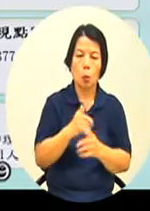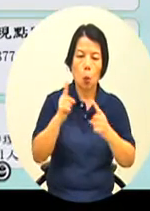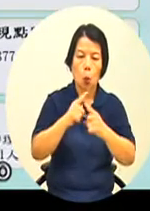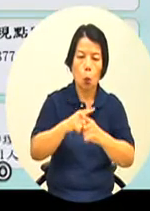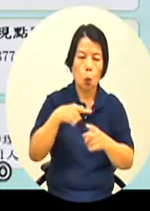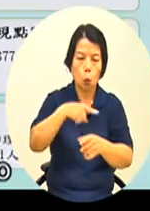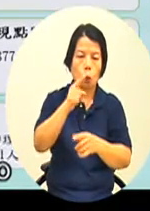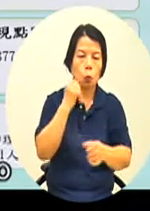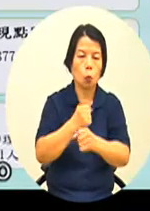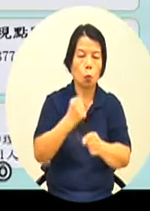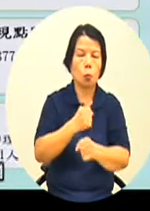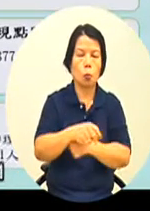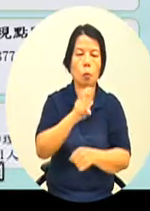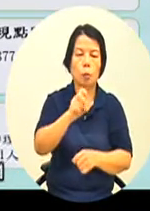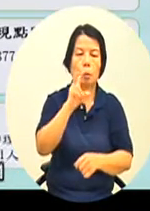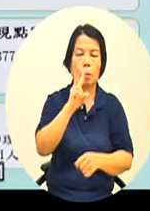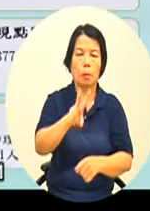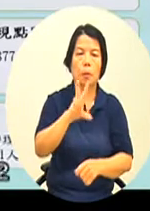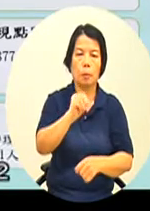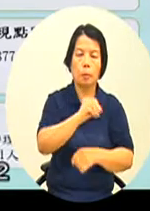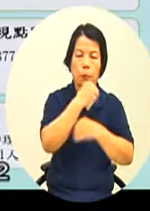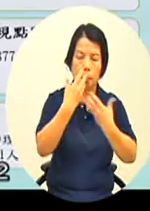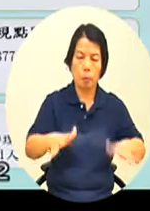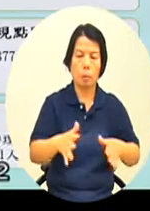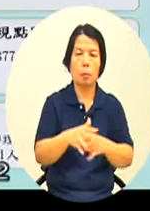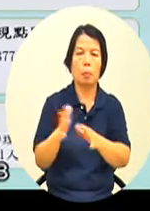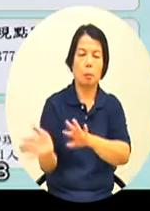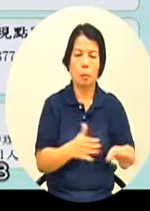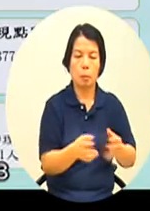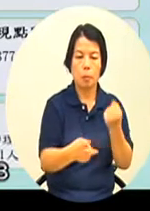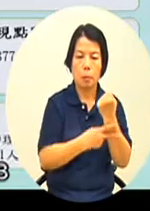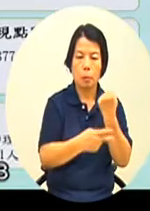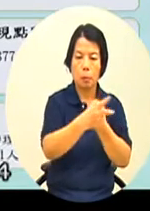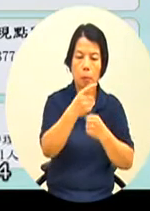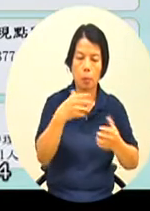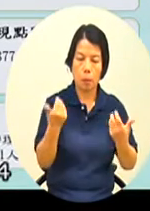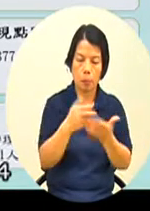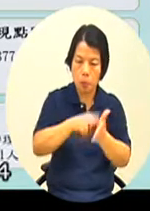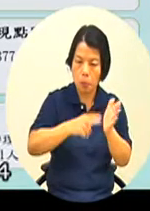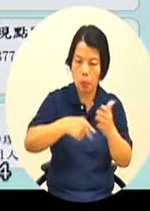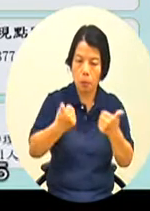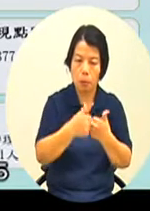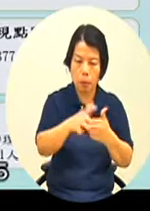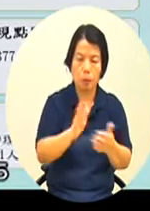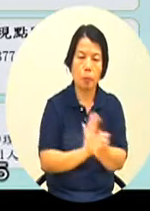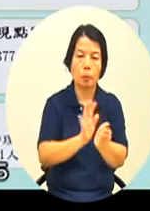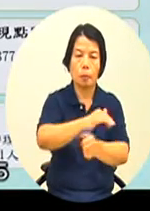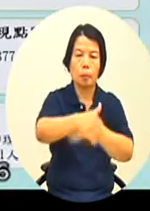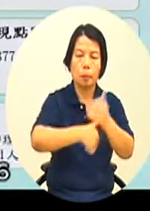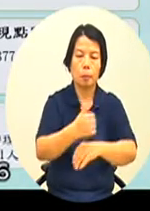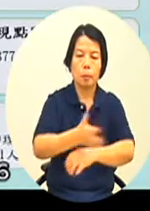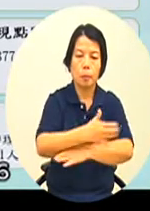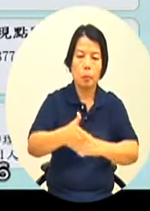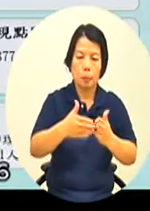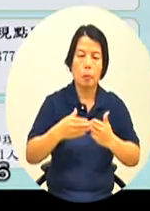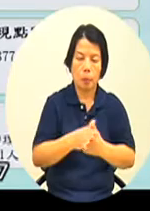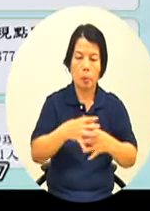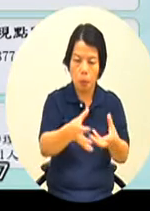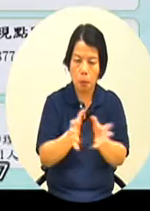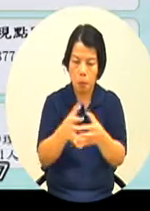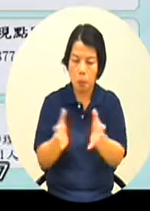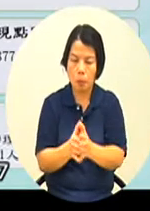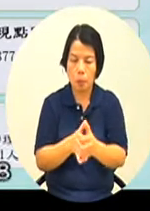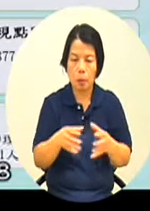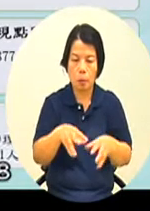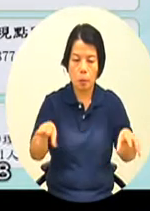254000人次以上。那我们也在我们的里级进行我们的里级说明会，我们也推动我们的乡里编组以及防治登革热